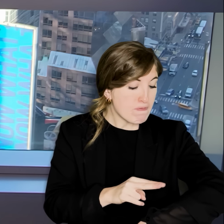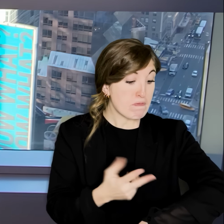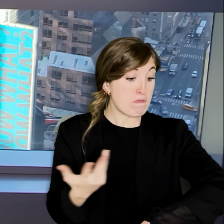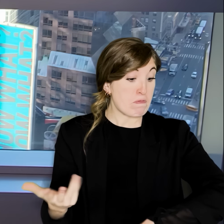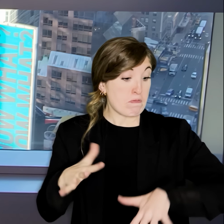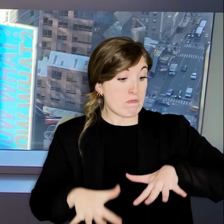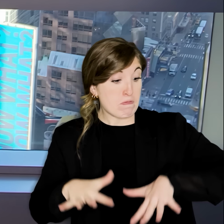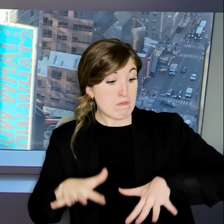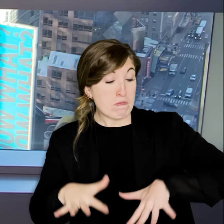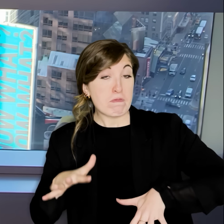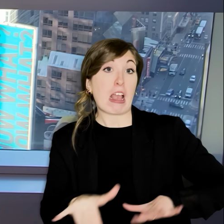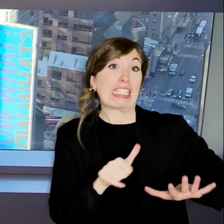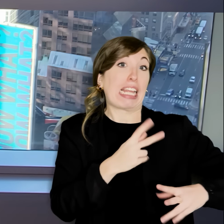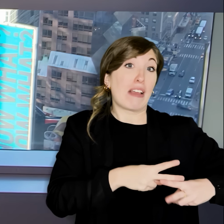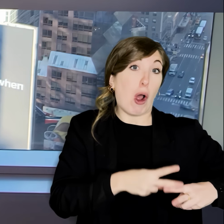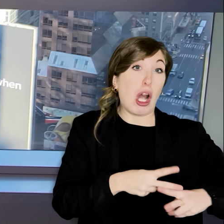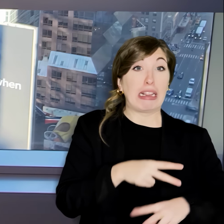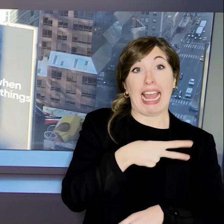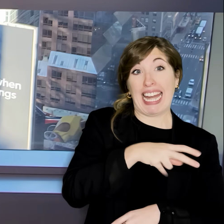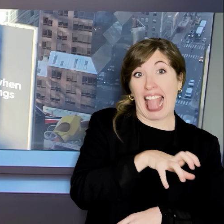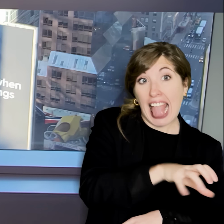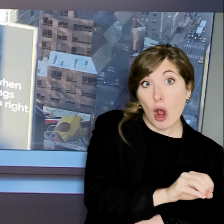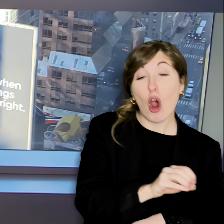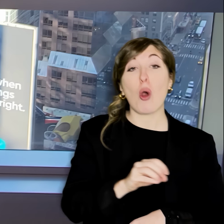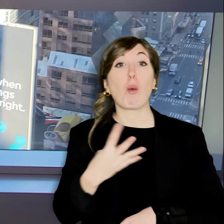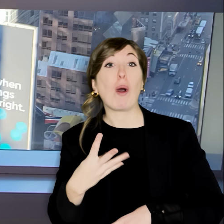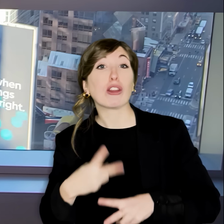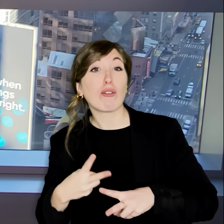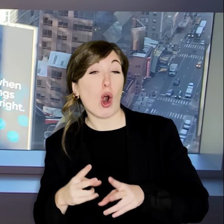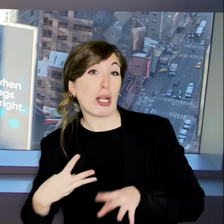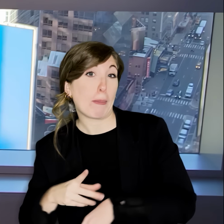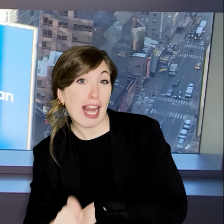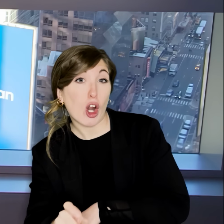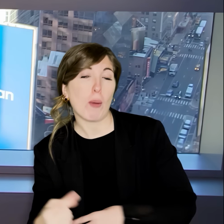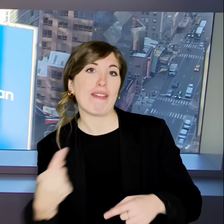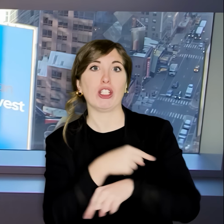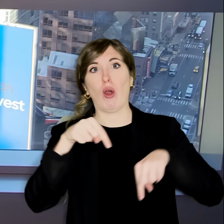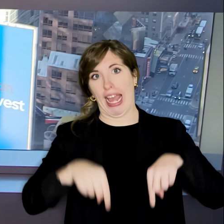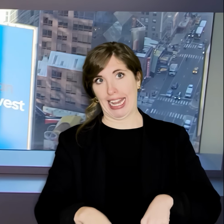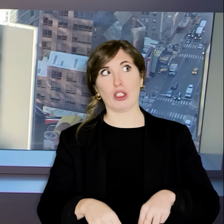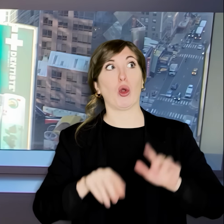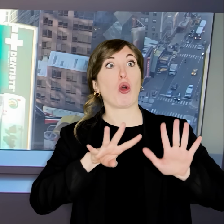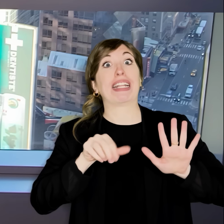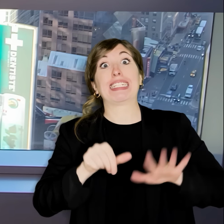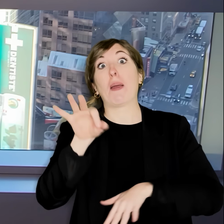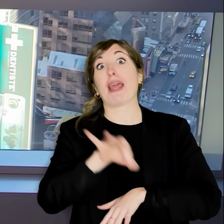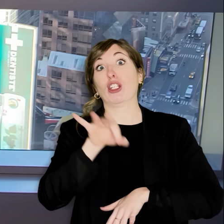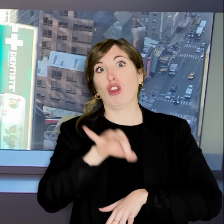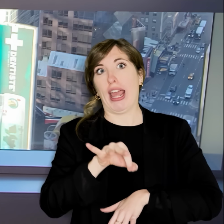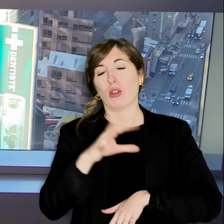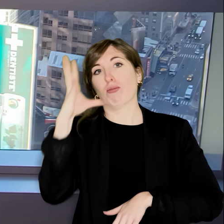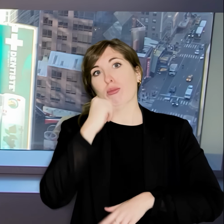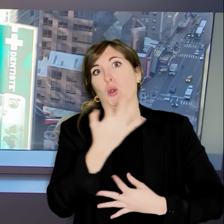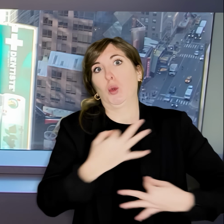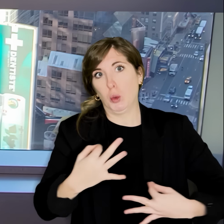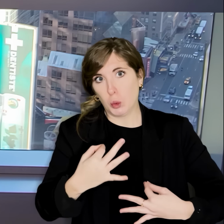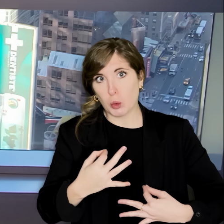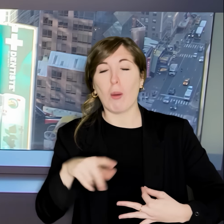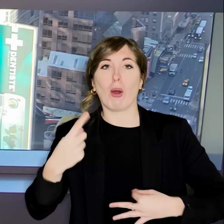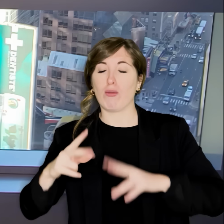sei volte era neo quro volte melanoma Adesso quando lo diciamo è 96 volte neo melanoma e qu volte perché una CR zone ci sarà